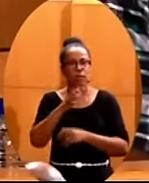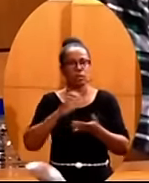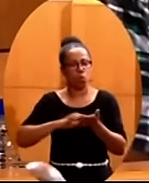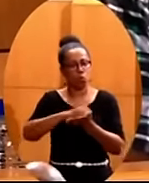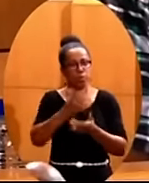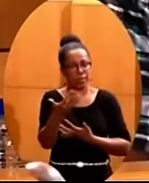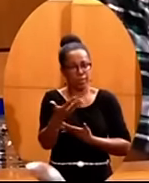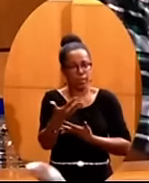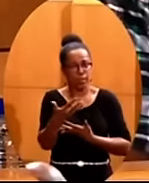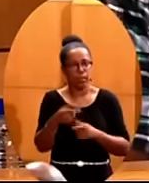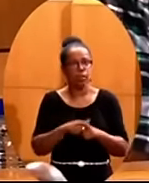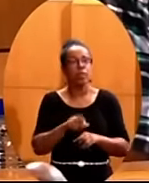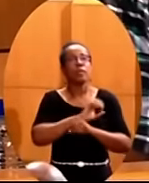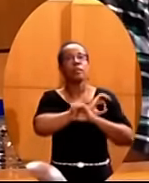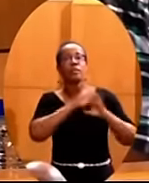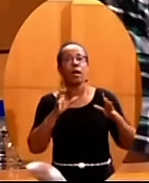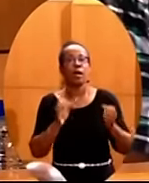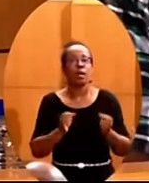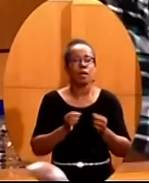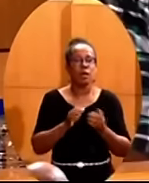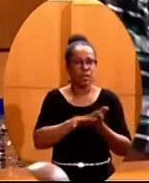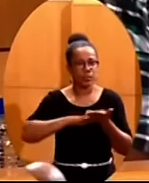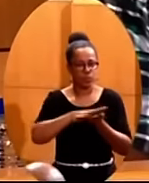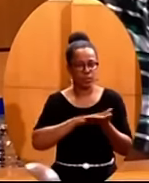la Martinique sans aucune